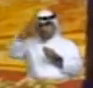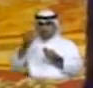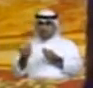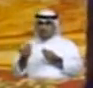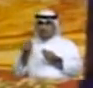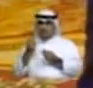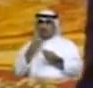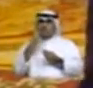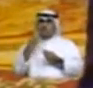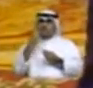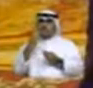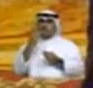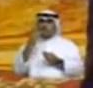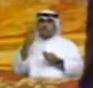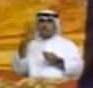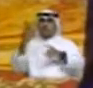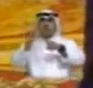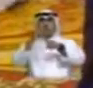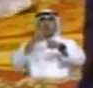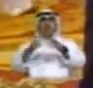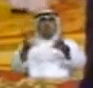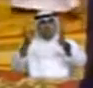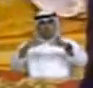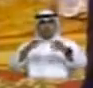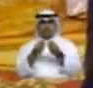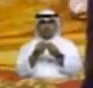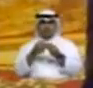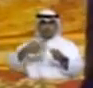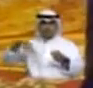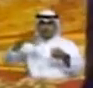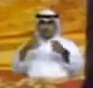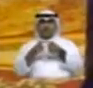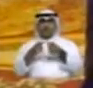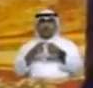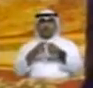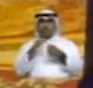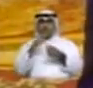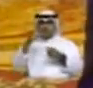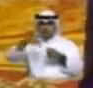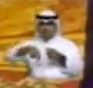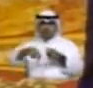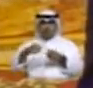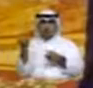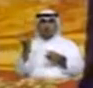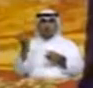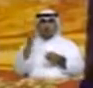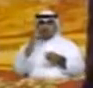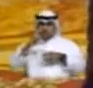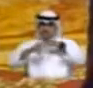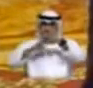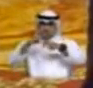السنوات الأخيرة معدل 300%، يعول الطرفان على هذا الاجتماع باعتباره فرصة لبحث